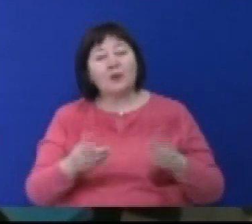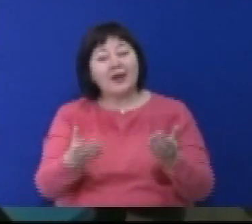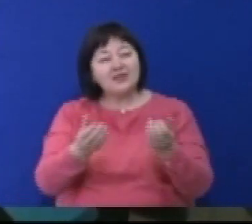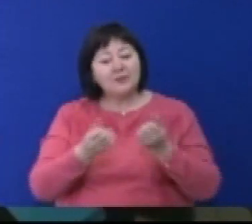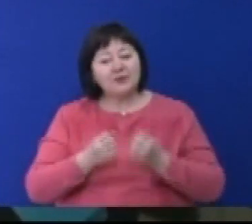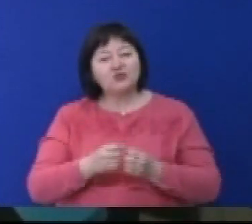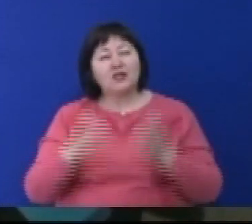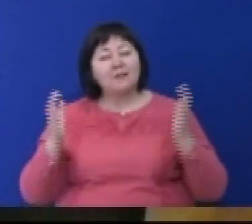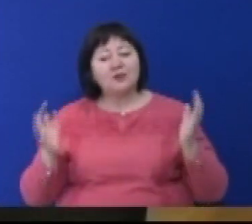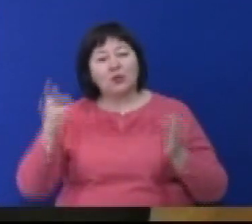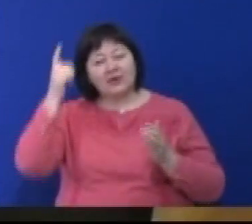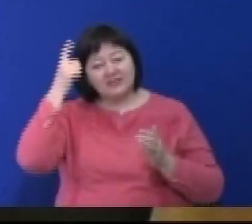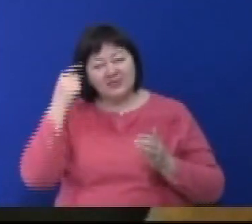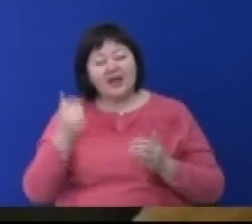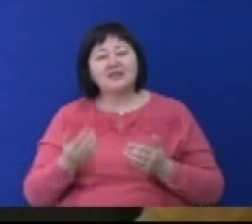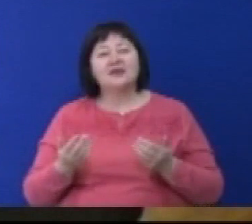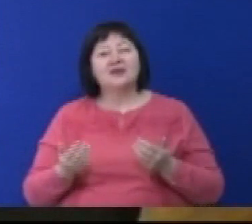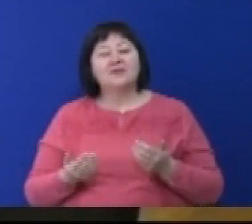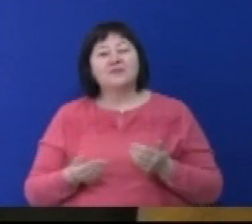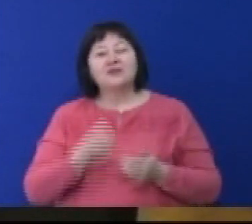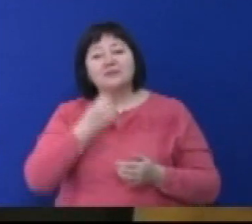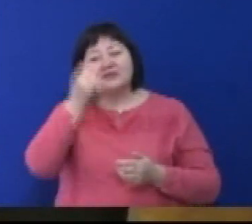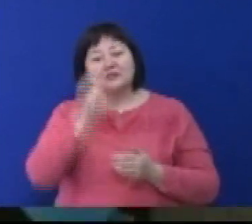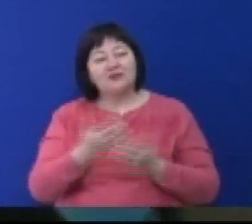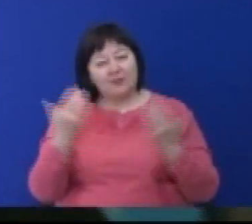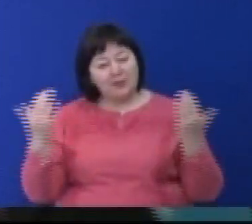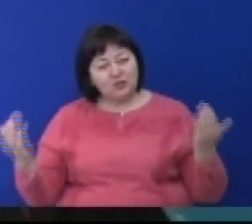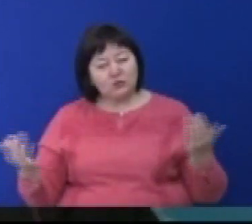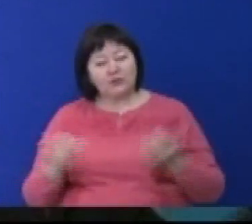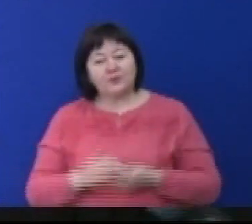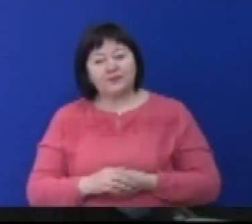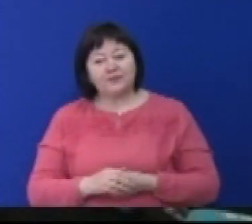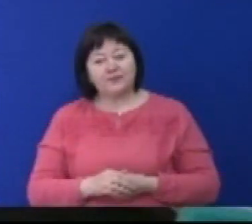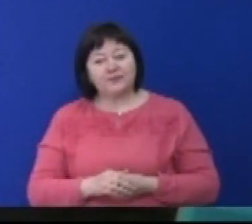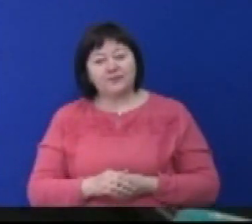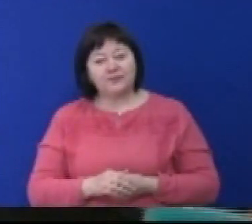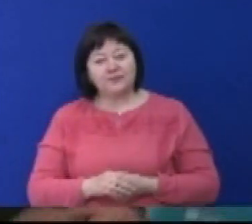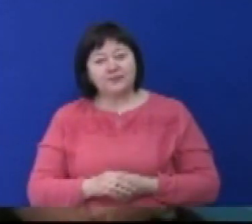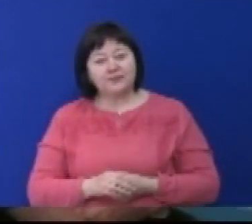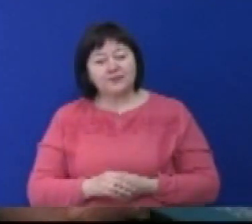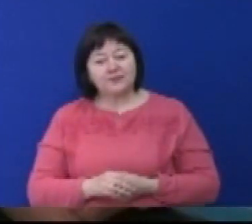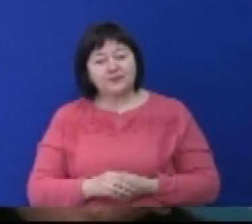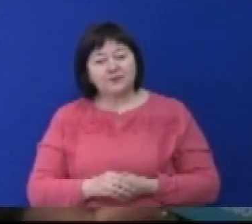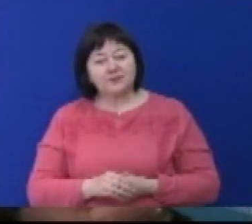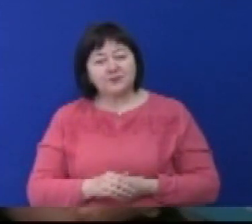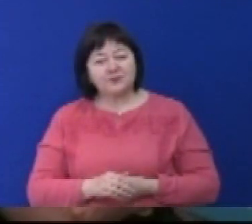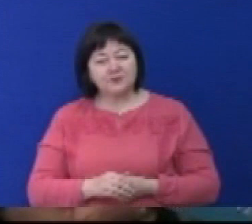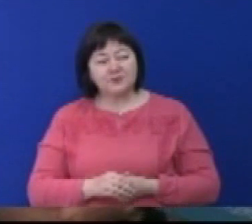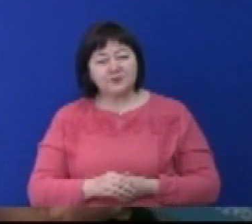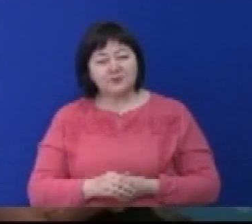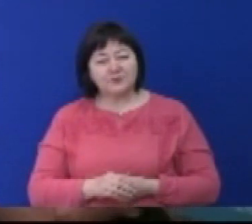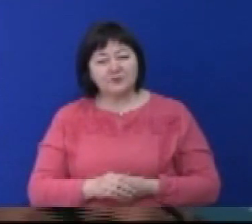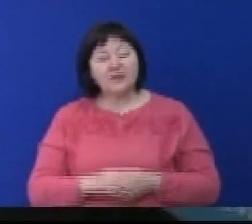үлкен азамат пен азаматша болсын деп тілейміз. Көп рахмет сіздерге. Так что во благо нашей страны. Хорошо, что